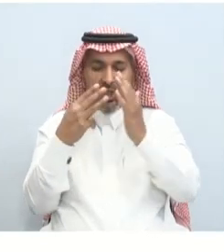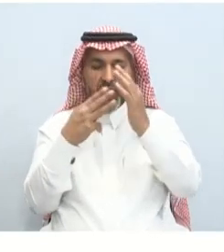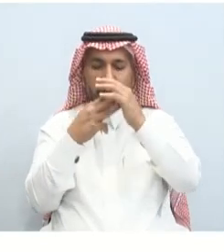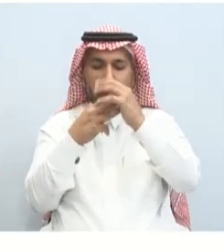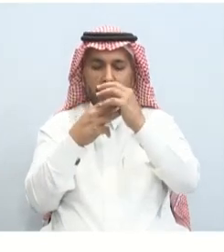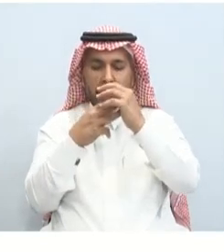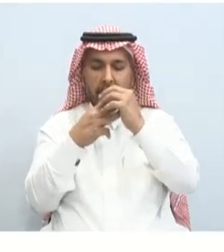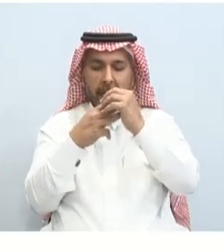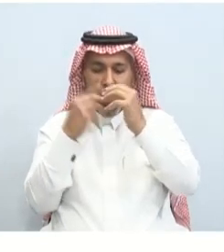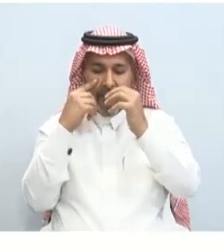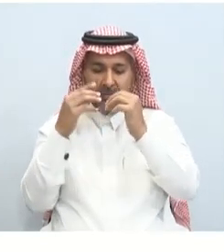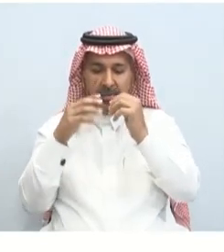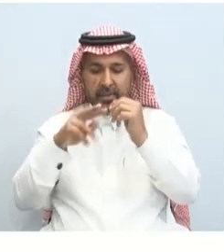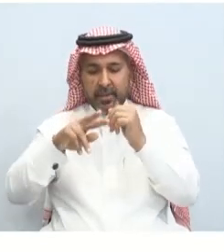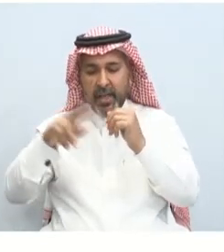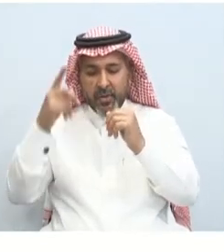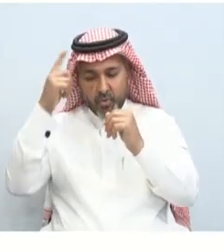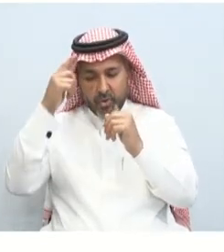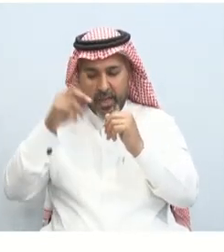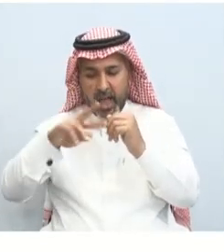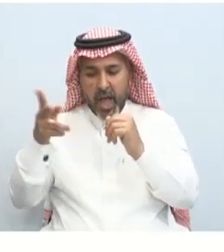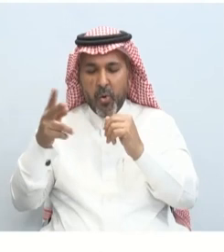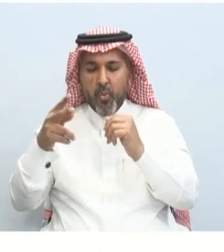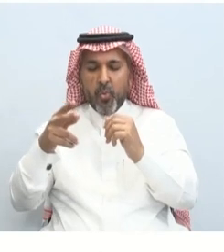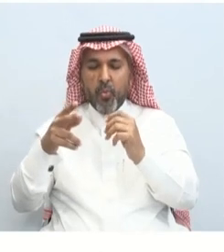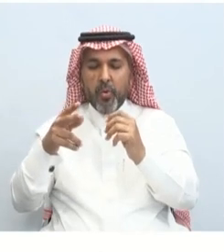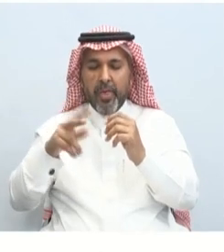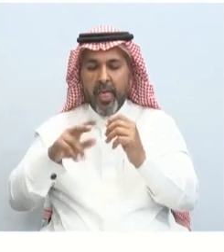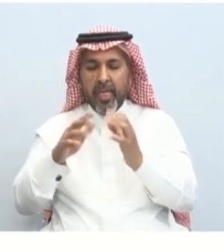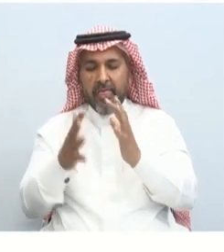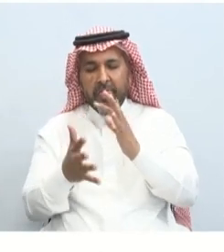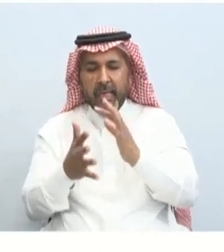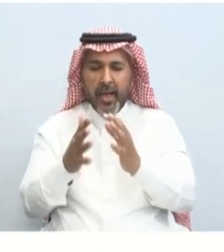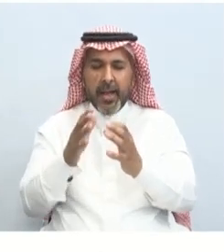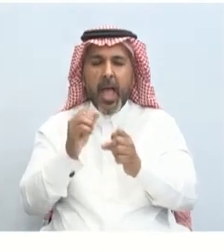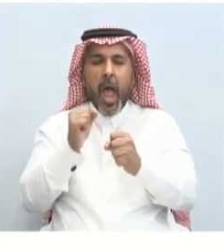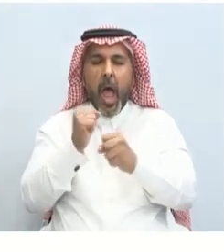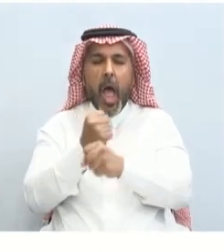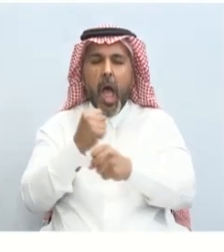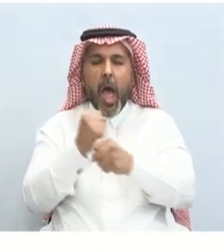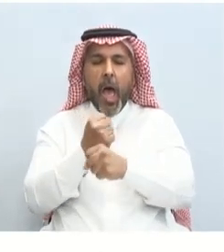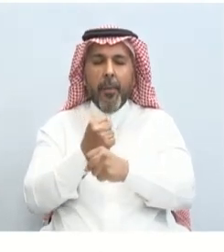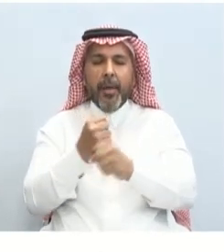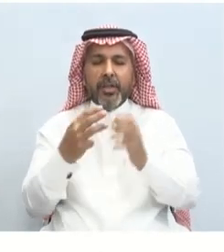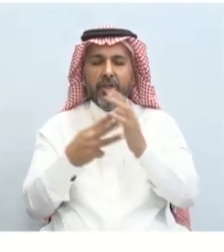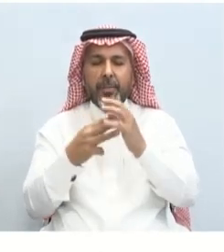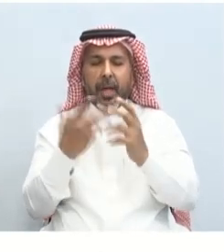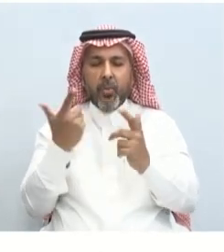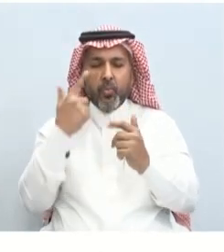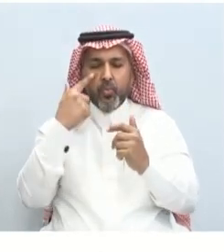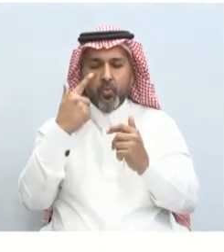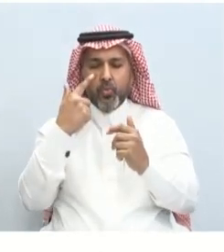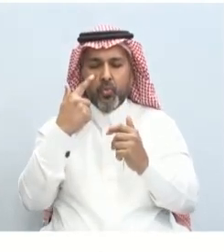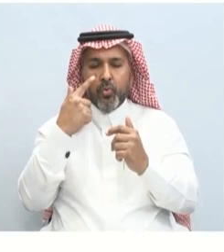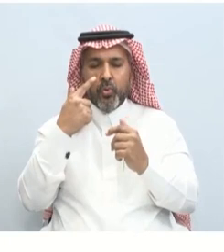طالبا في احدى الجامعات السعوديه او موظفا لكن اخي ليس طالبا باحدى الجامعات السعوديه